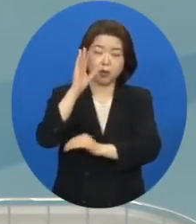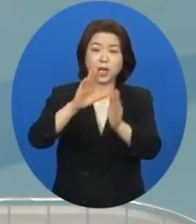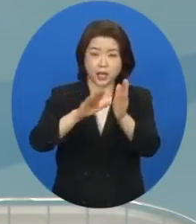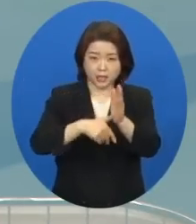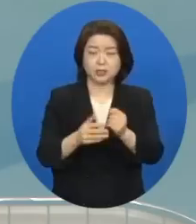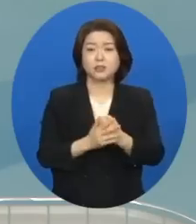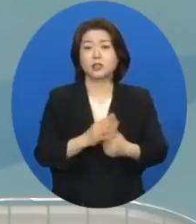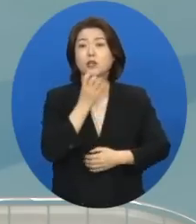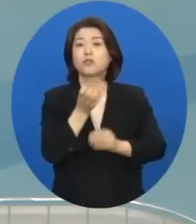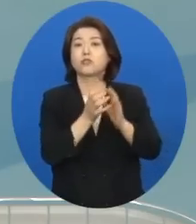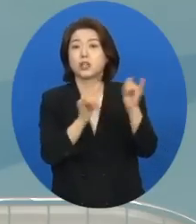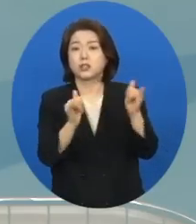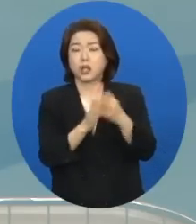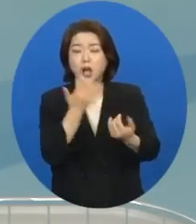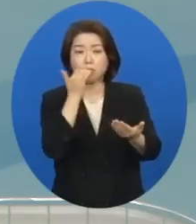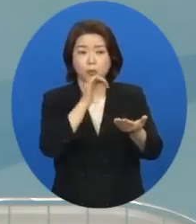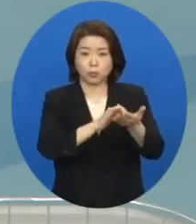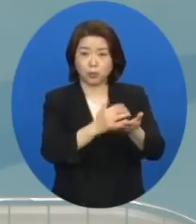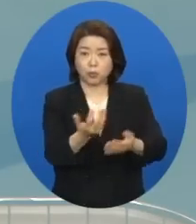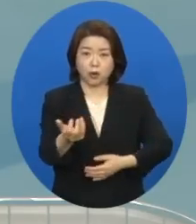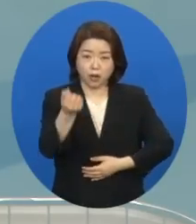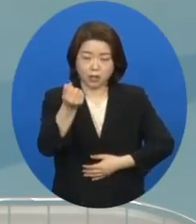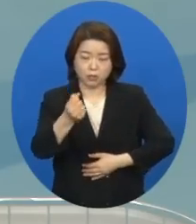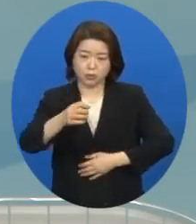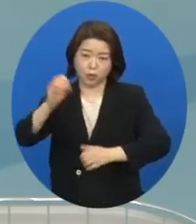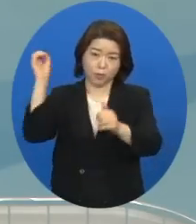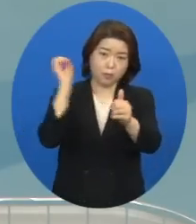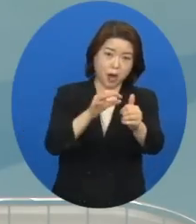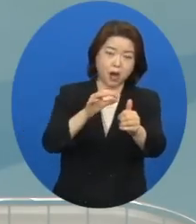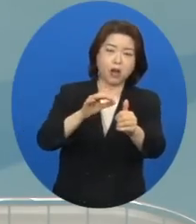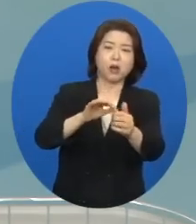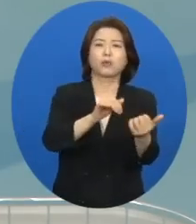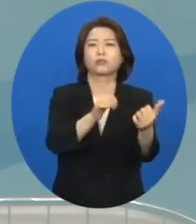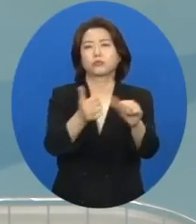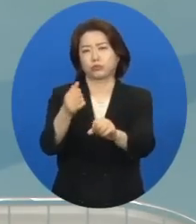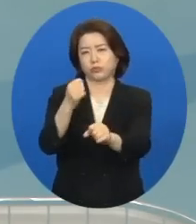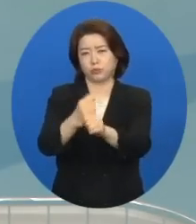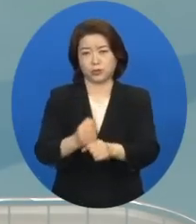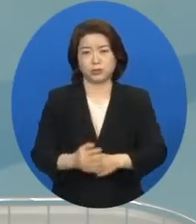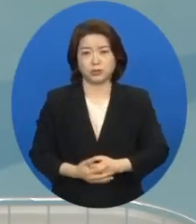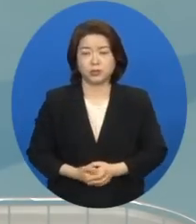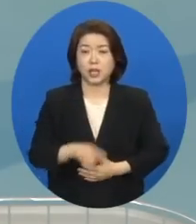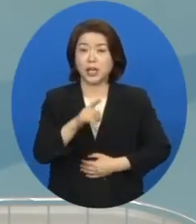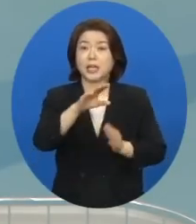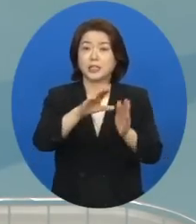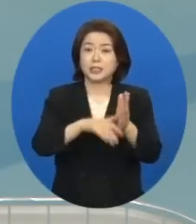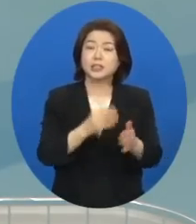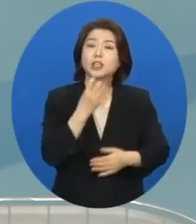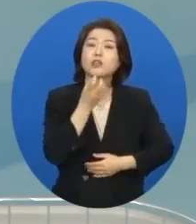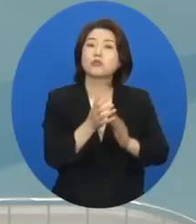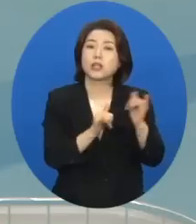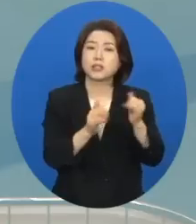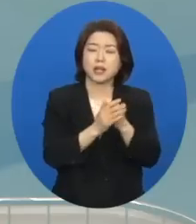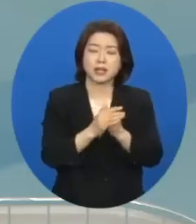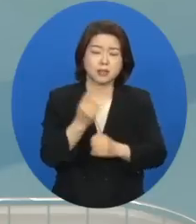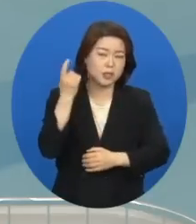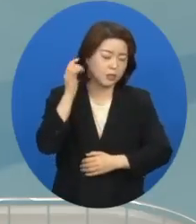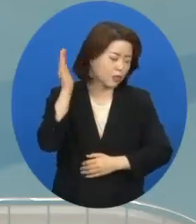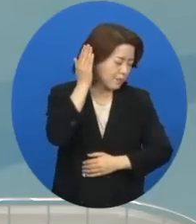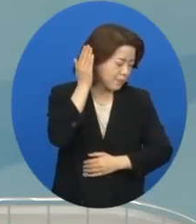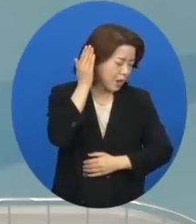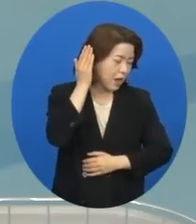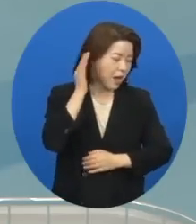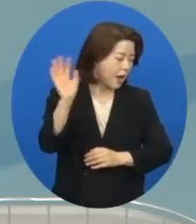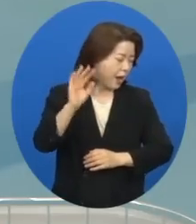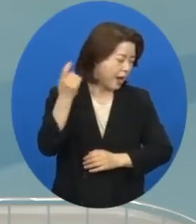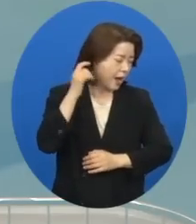유대인들이 돌을 들어 쳐서 죽였죠. 근데 그때 유대인들이 귀를 막았다고